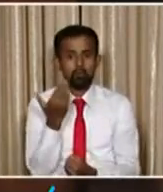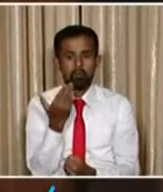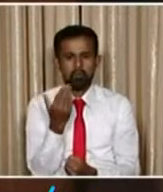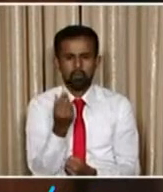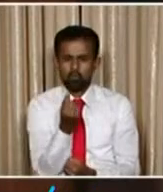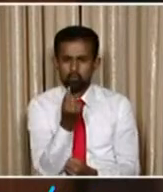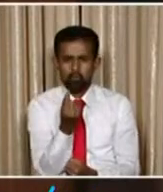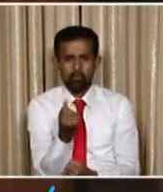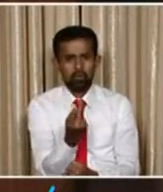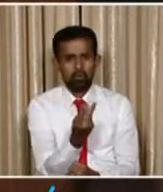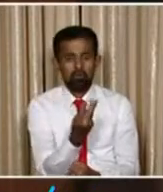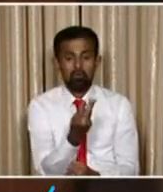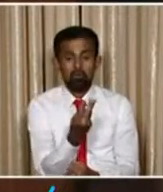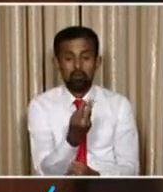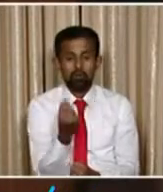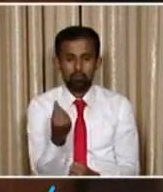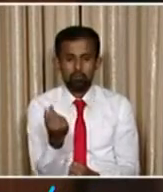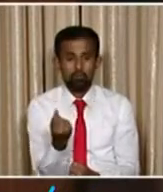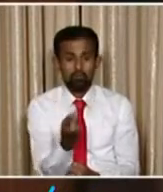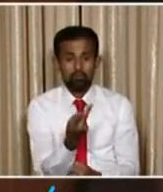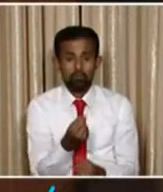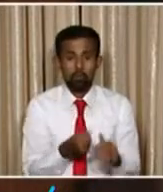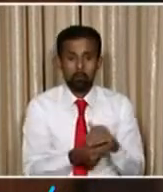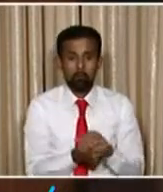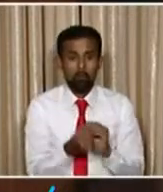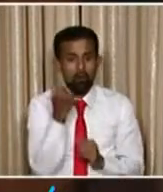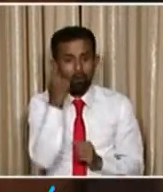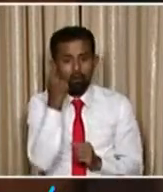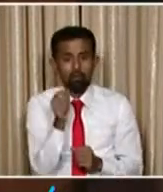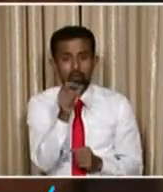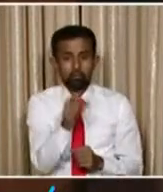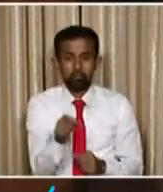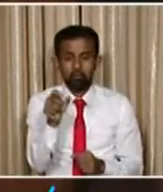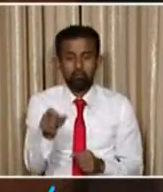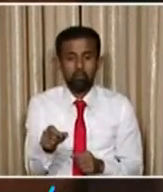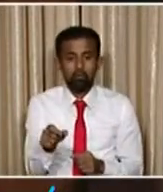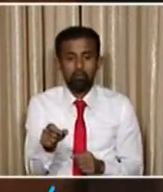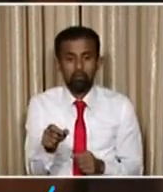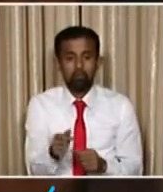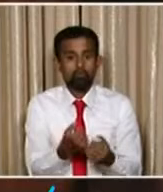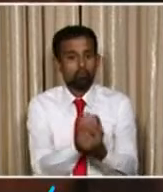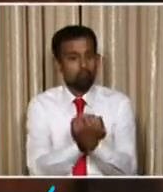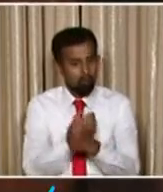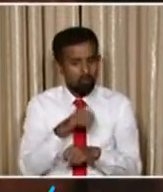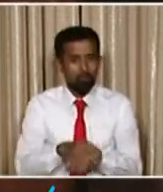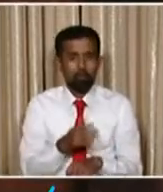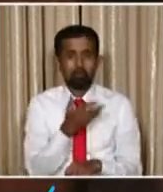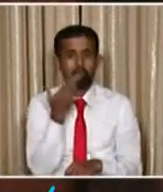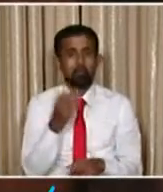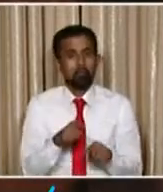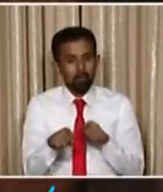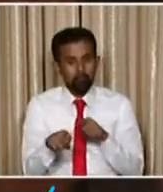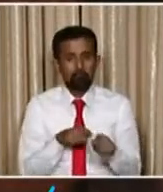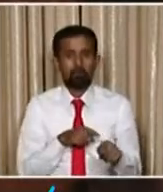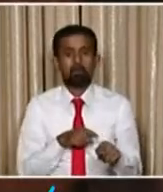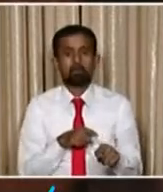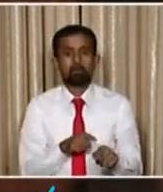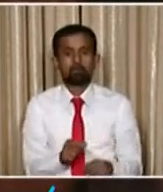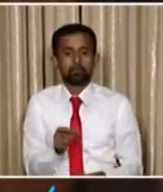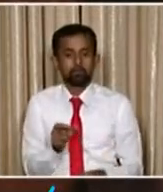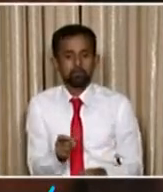power to ensure that every voice that is against him can be suppressed. දැන් උදාහරණයකට මේ online safety bill එක ගෙනාවොත්